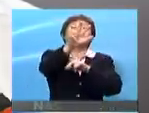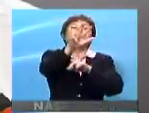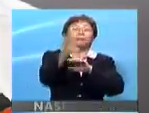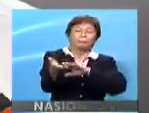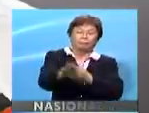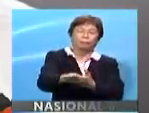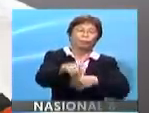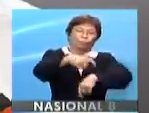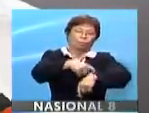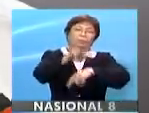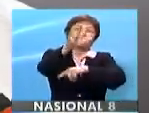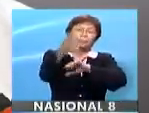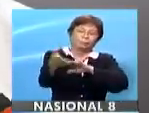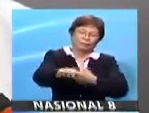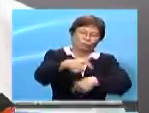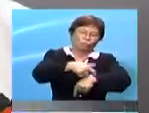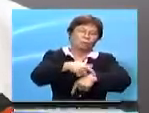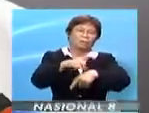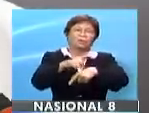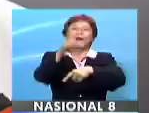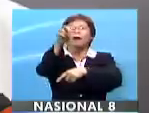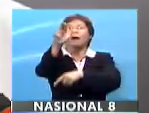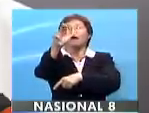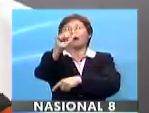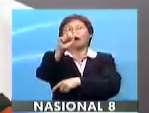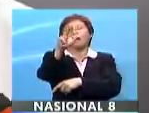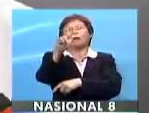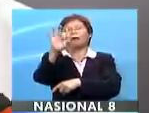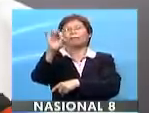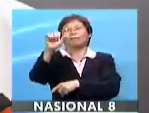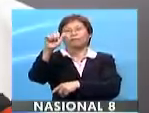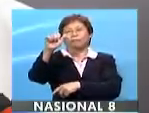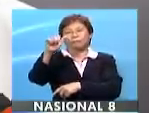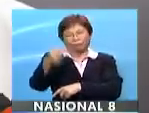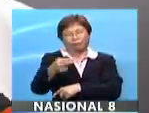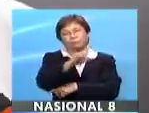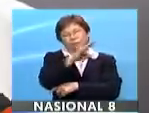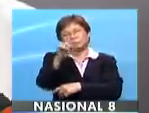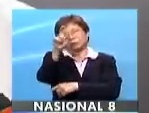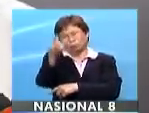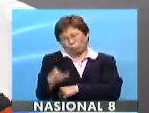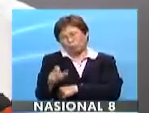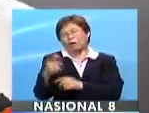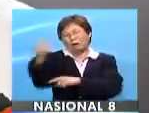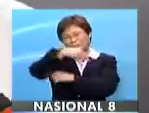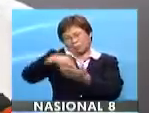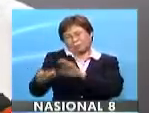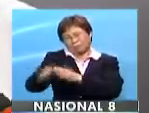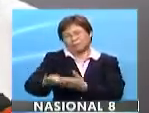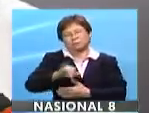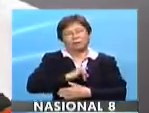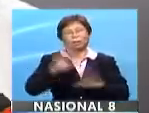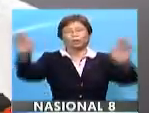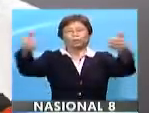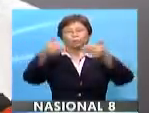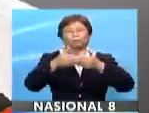kematian waktu di Arafah baru-baru ini. Dan seorang hari inilah. Dan sebab itu saya nak tutup